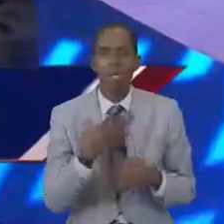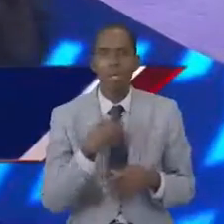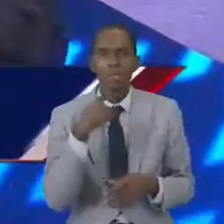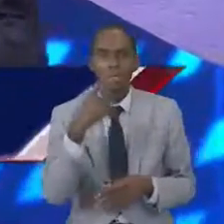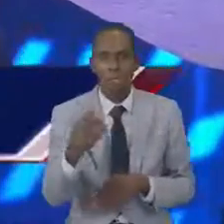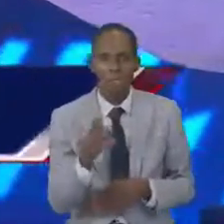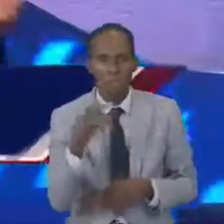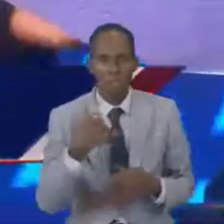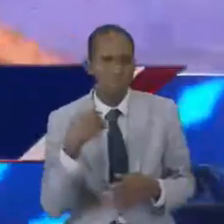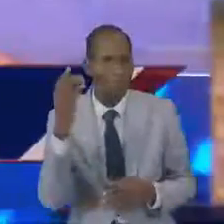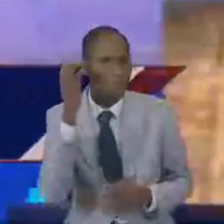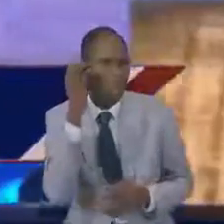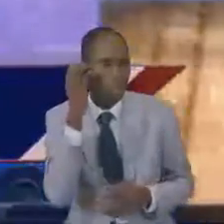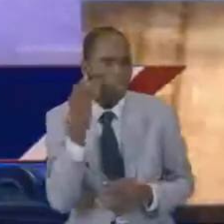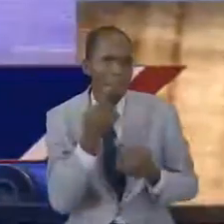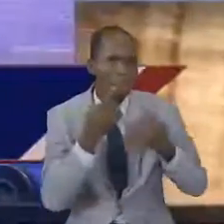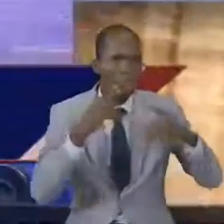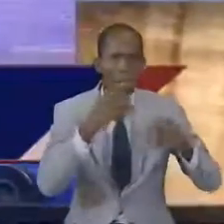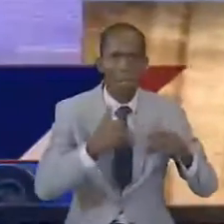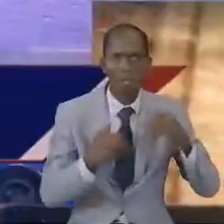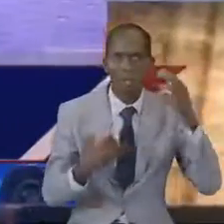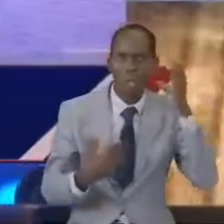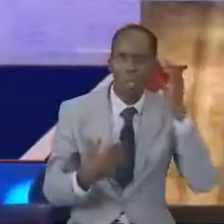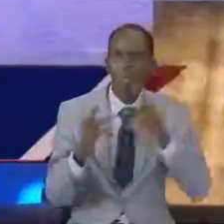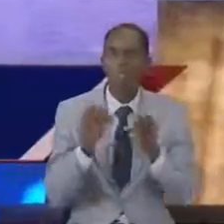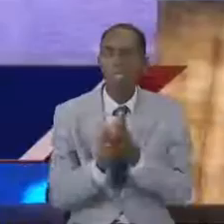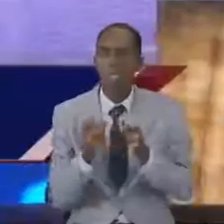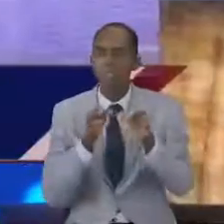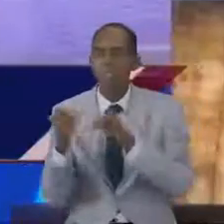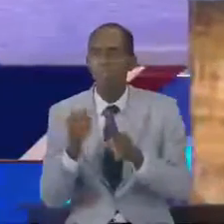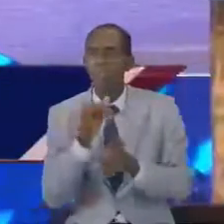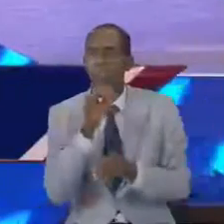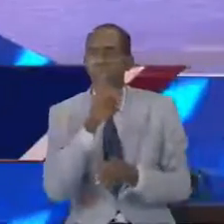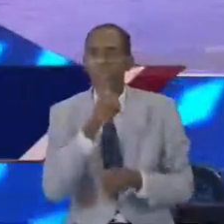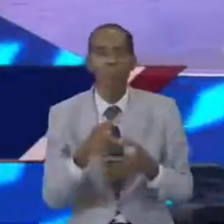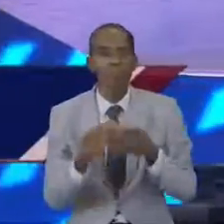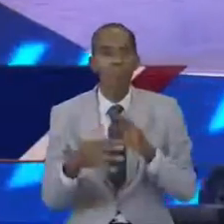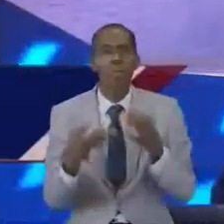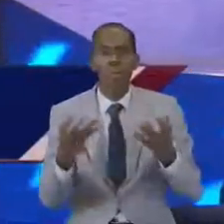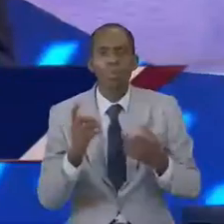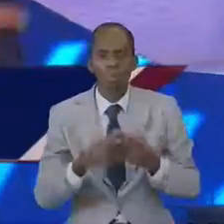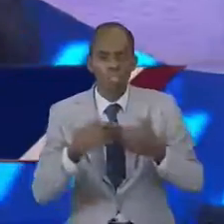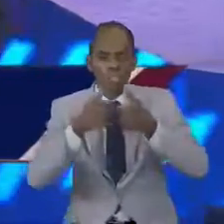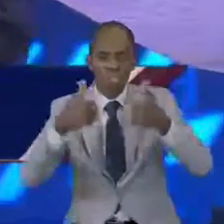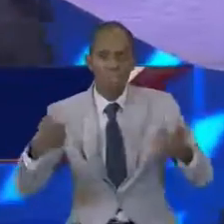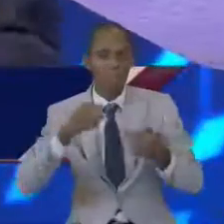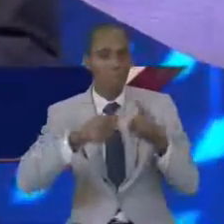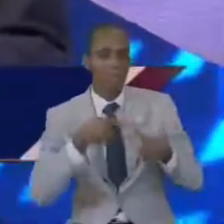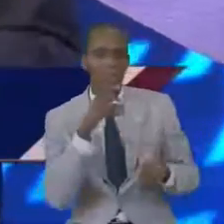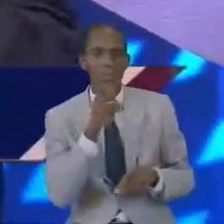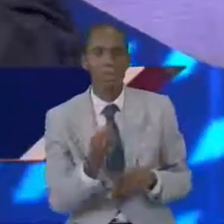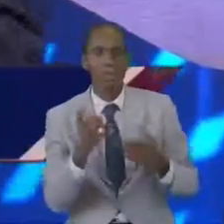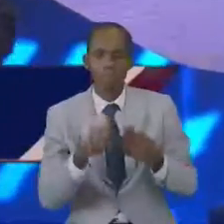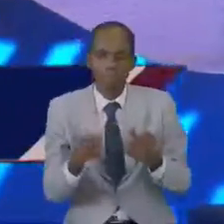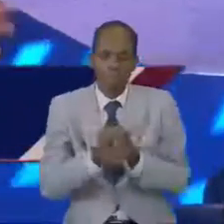nouvelles as-tu entendu ce qui rapporte qui rapporte des histoires pour dire as-tu entendu ils veulent vraiment séparer les amis ils